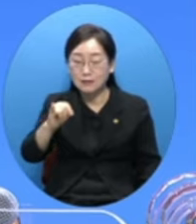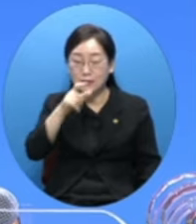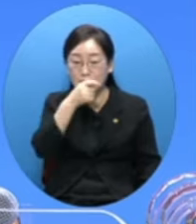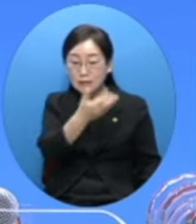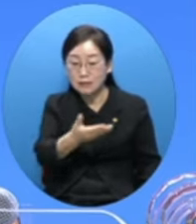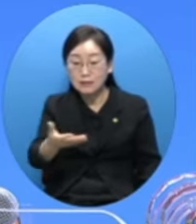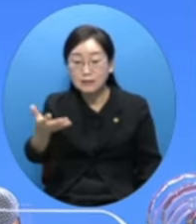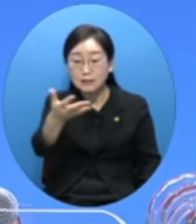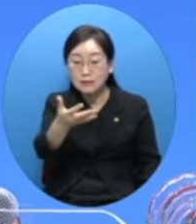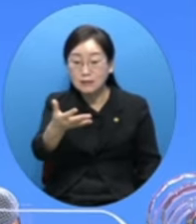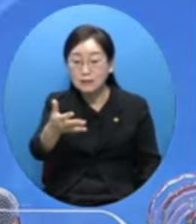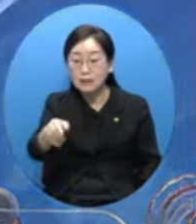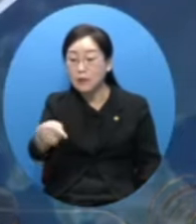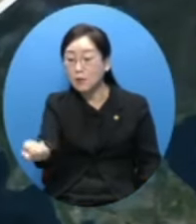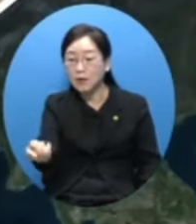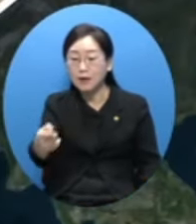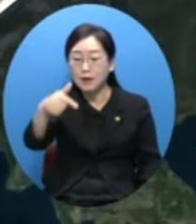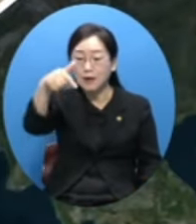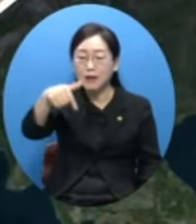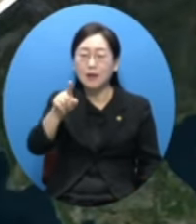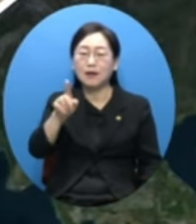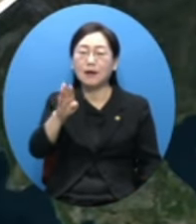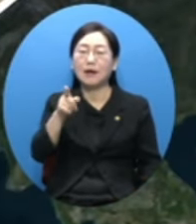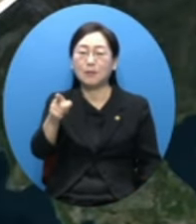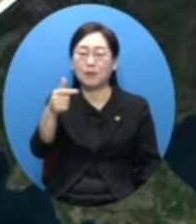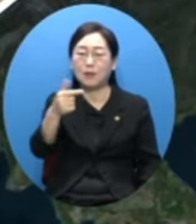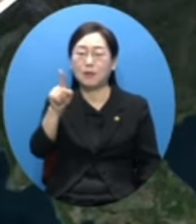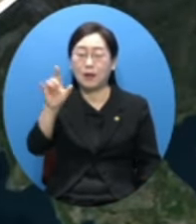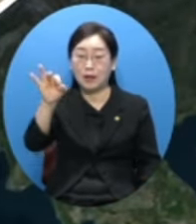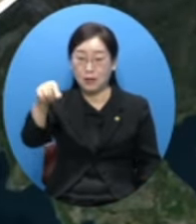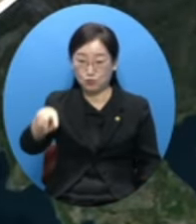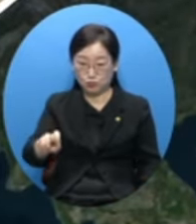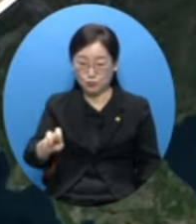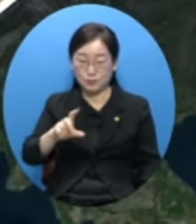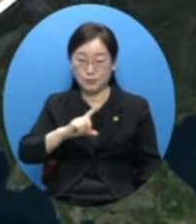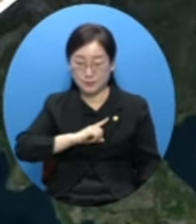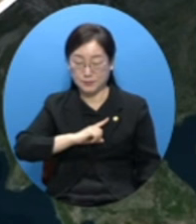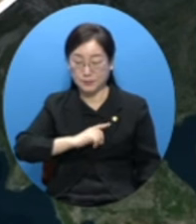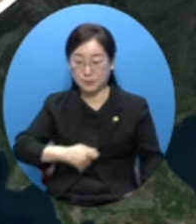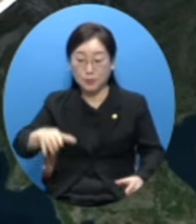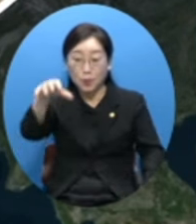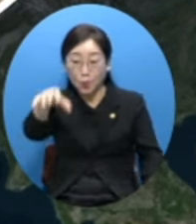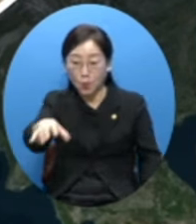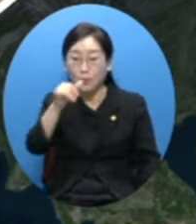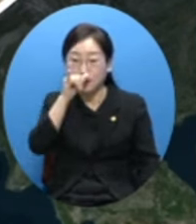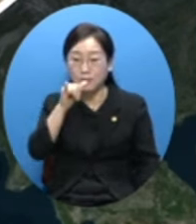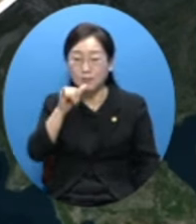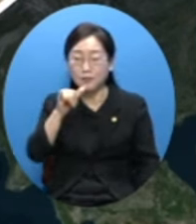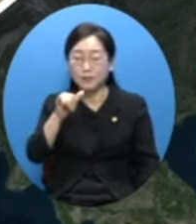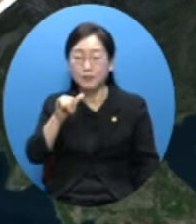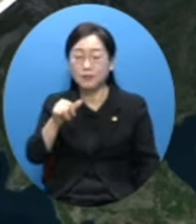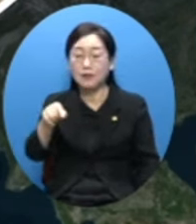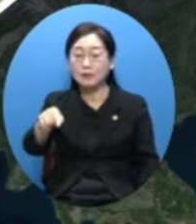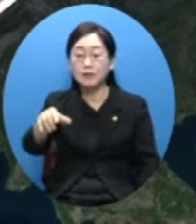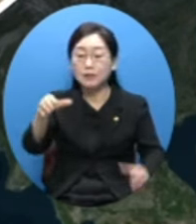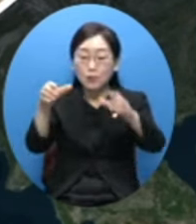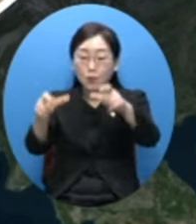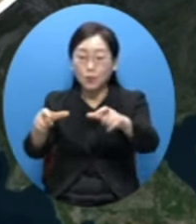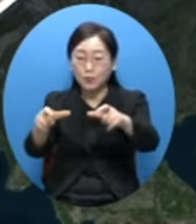옆에 가버나움이라고 하는 동네가 있었는데, 이 가버나움이라는 동네에